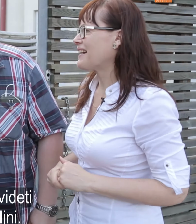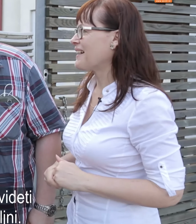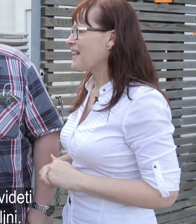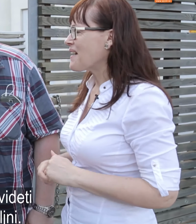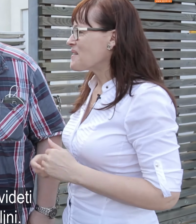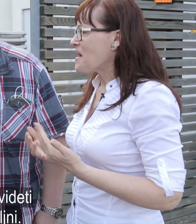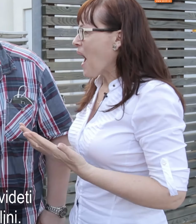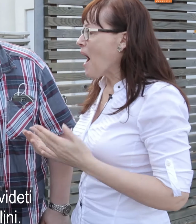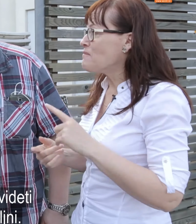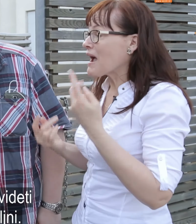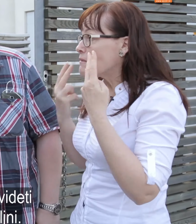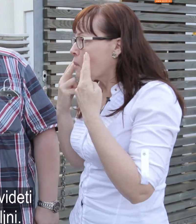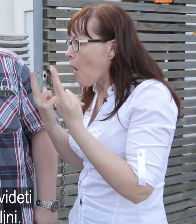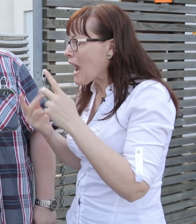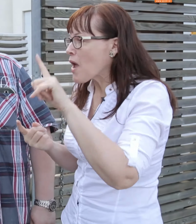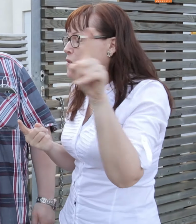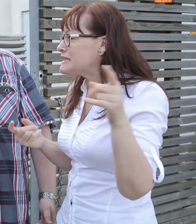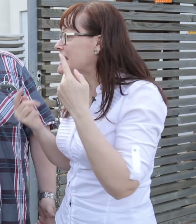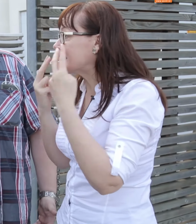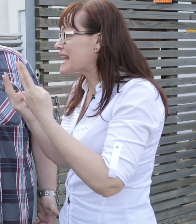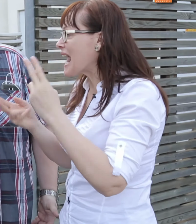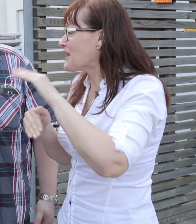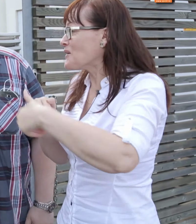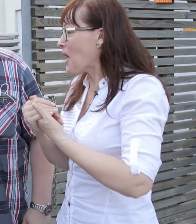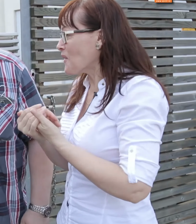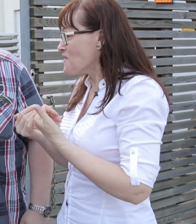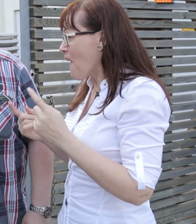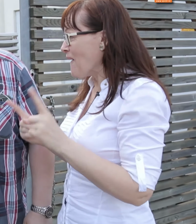ko zgledajo, vsi toliko zadovoljni, a ni, tudi.